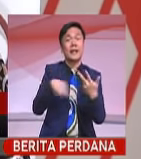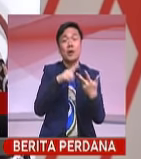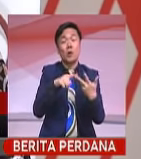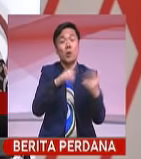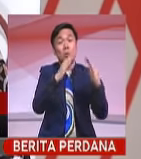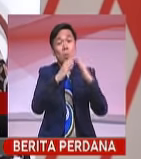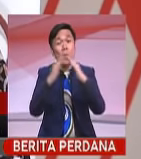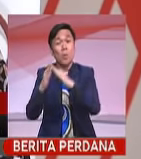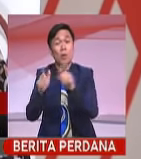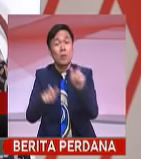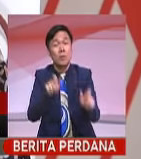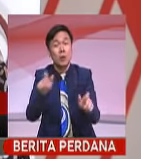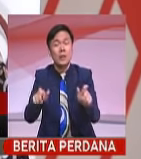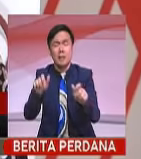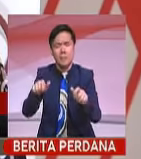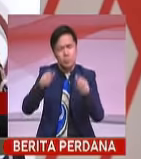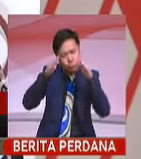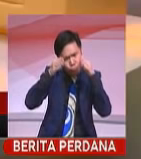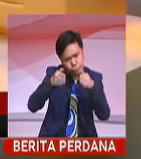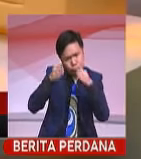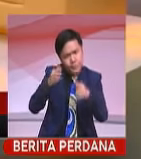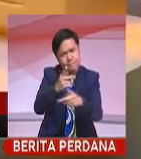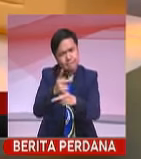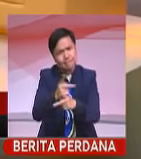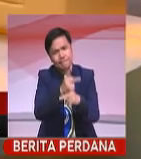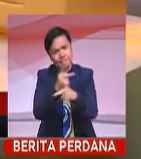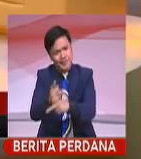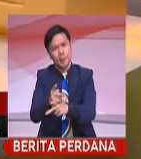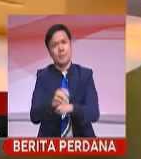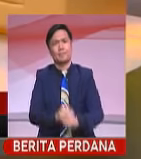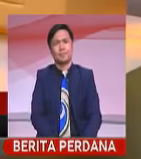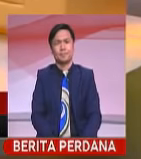yang memerlukan pemerhatian kerajaan.